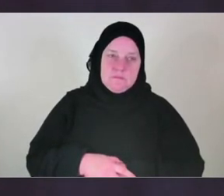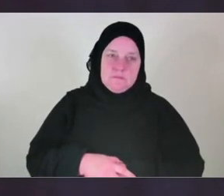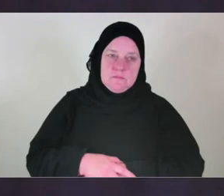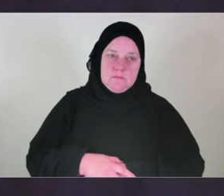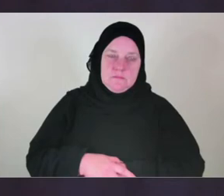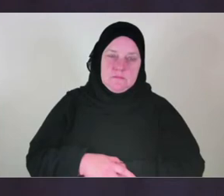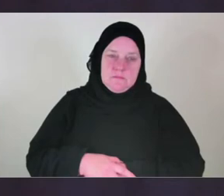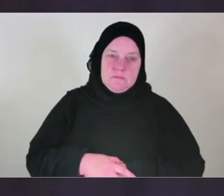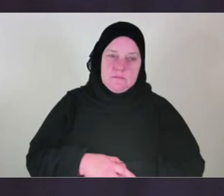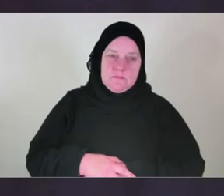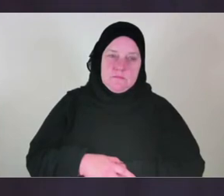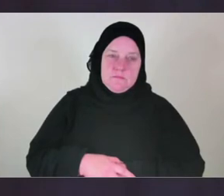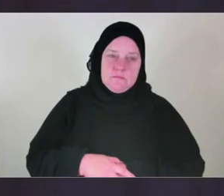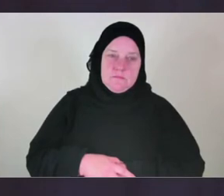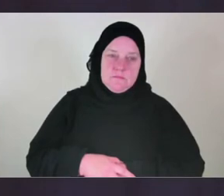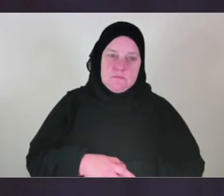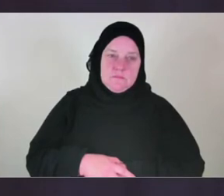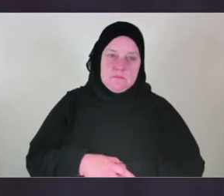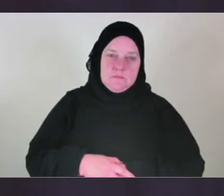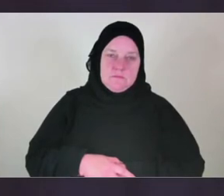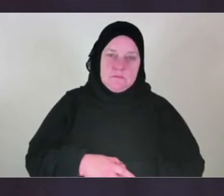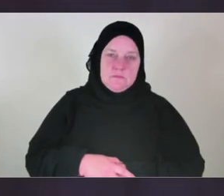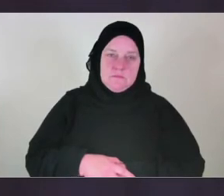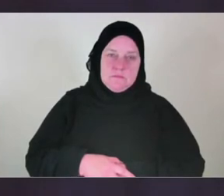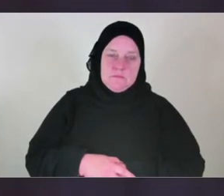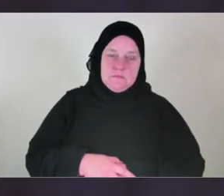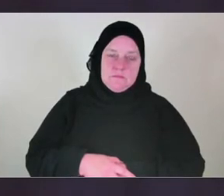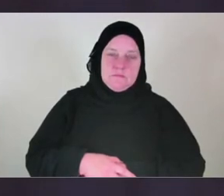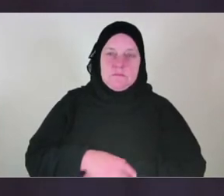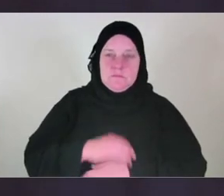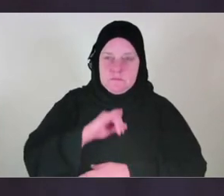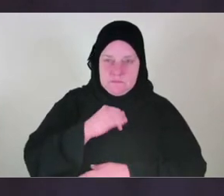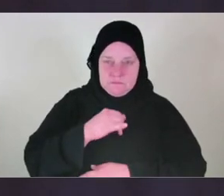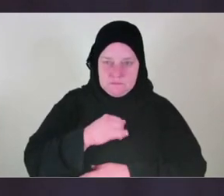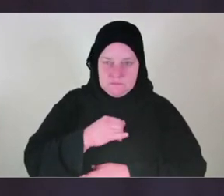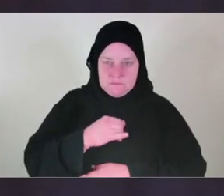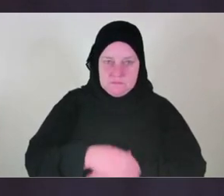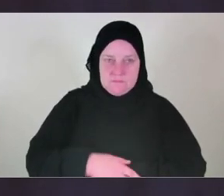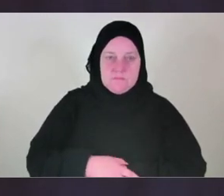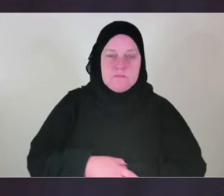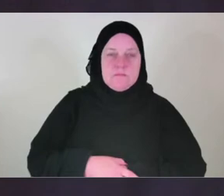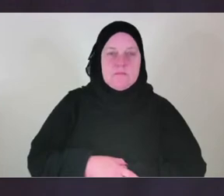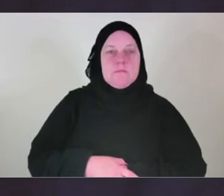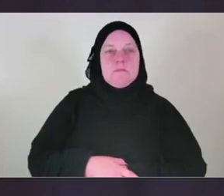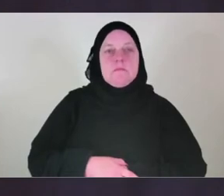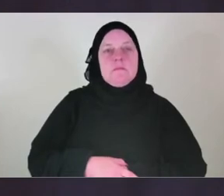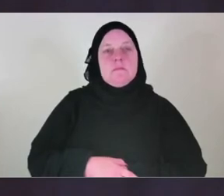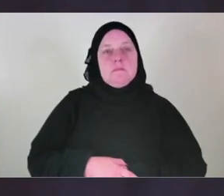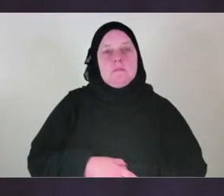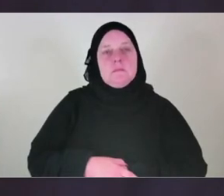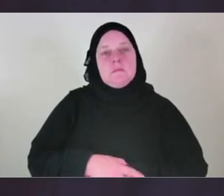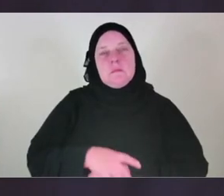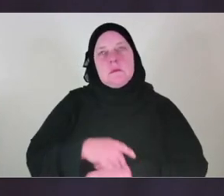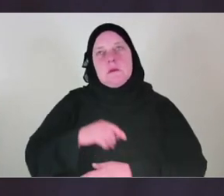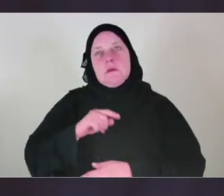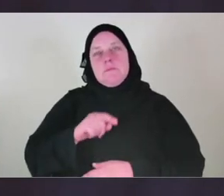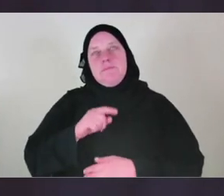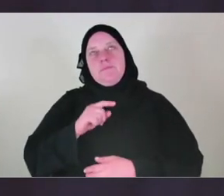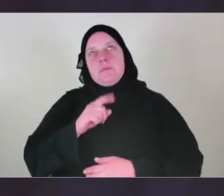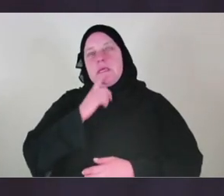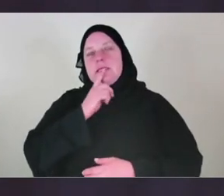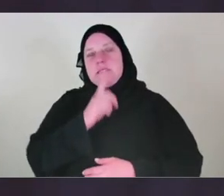بِهِ إِلَىٰ عَذَابِهِ الْأَلِيمِ وَعِقَابِهِ الشَّدِيدِ. So what's he saying? He says that